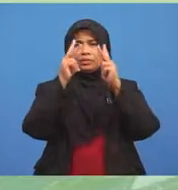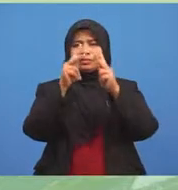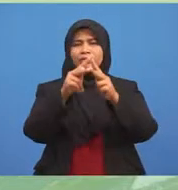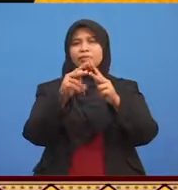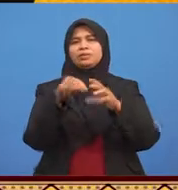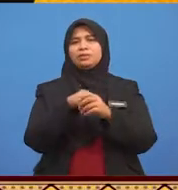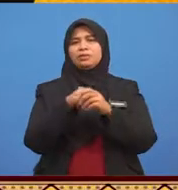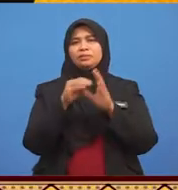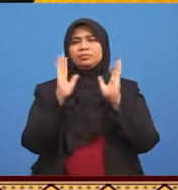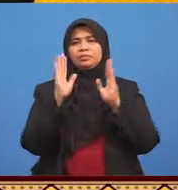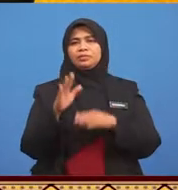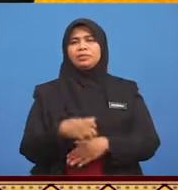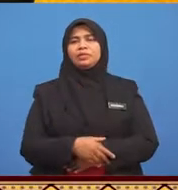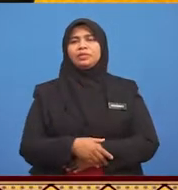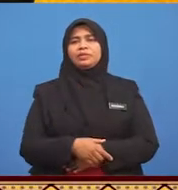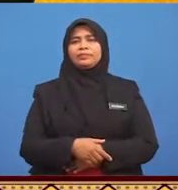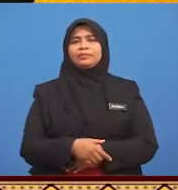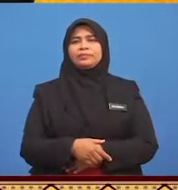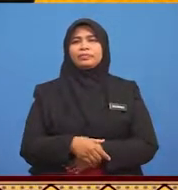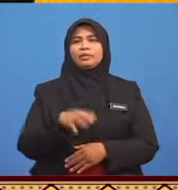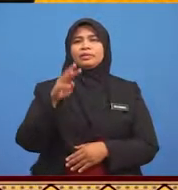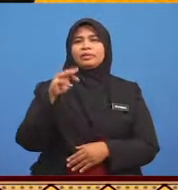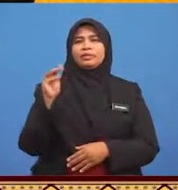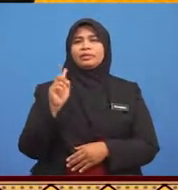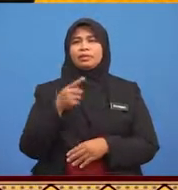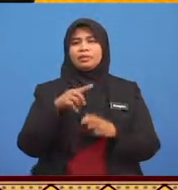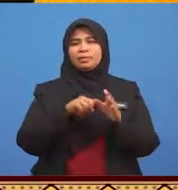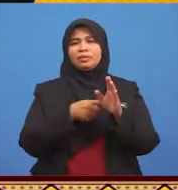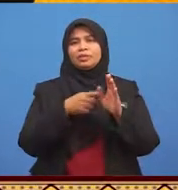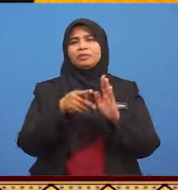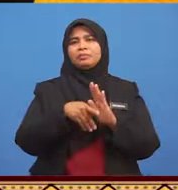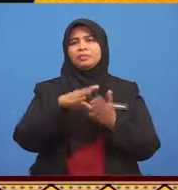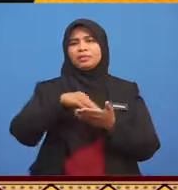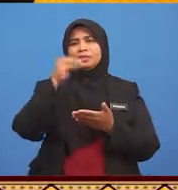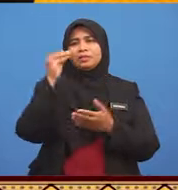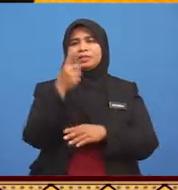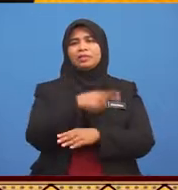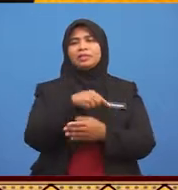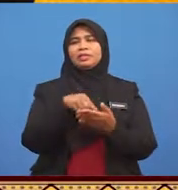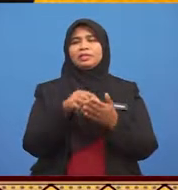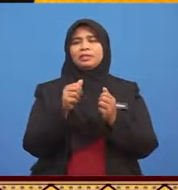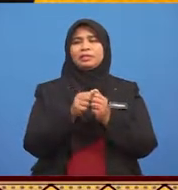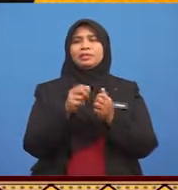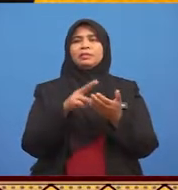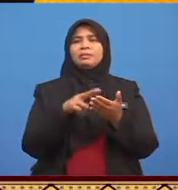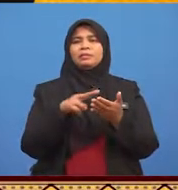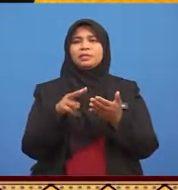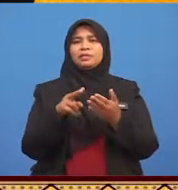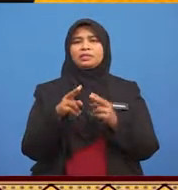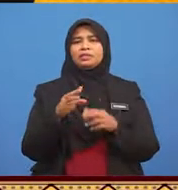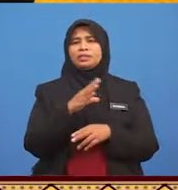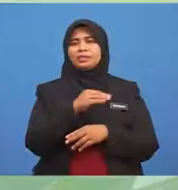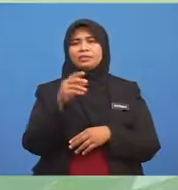solat. Murid-murid, kita mulakan pembelajaran pada hari ini dengan membaca serta